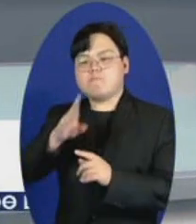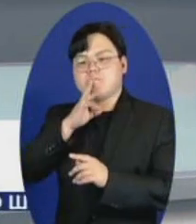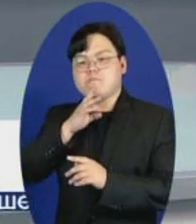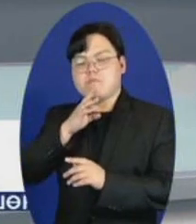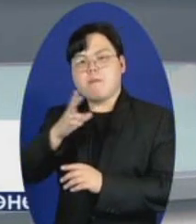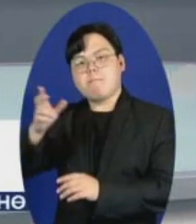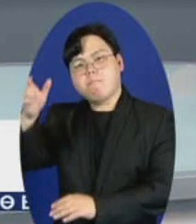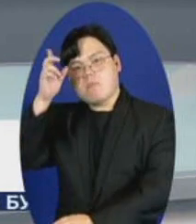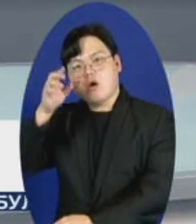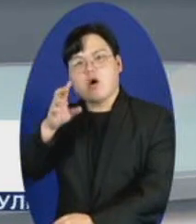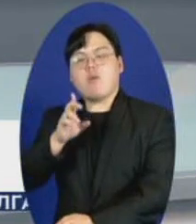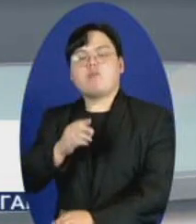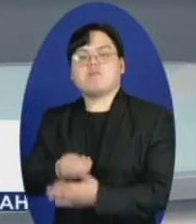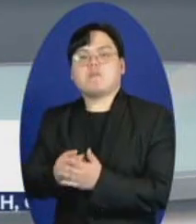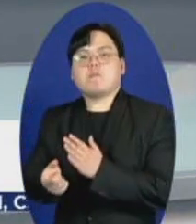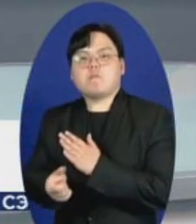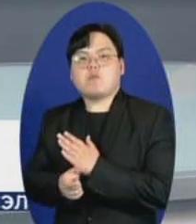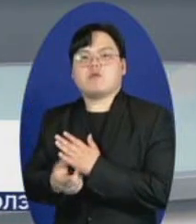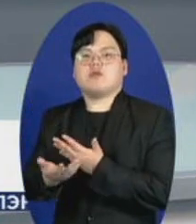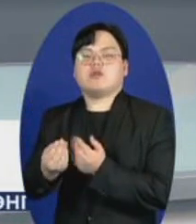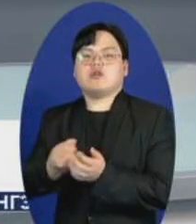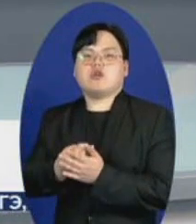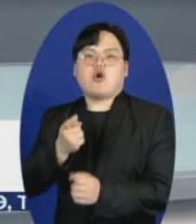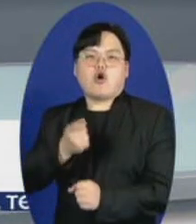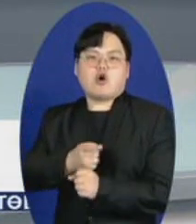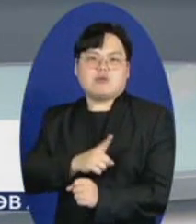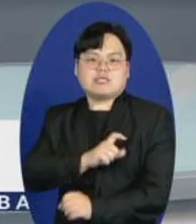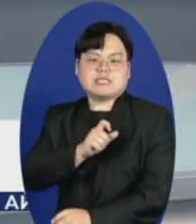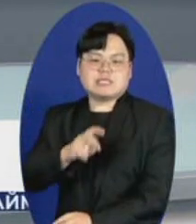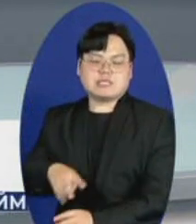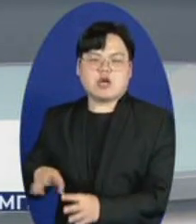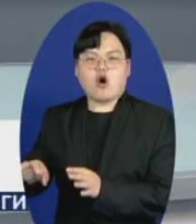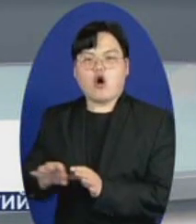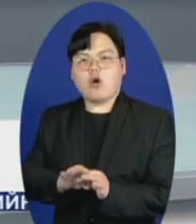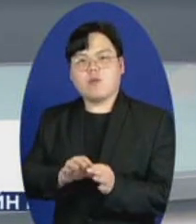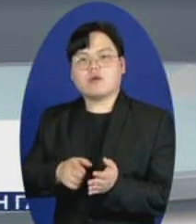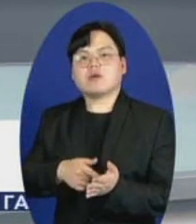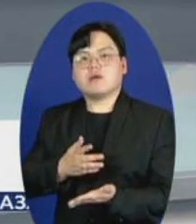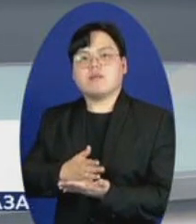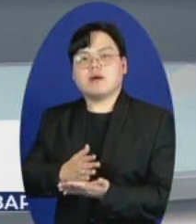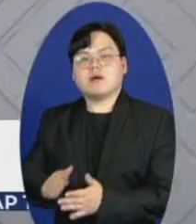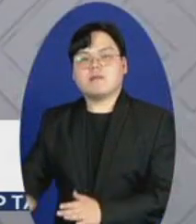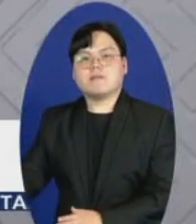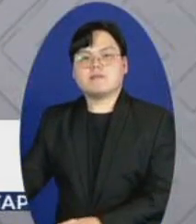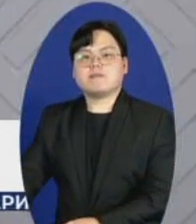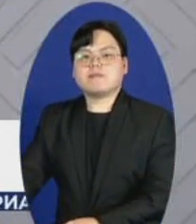өөрчилж мэрэгжлийн боловсруулалтын хэрэгжилтэд болон хөдөлмөрийн зах зээлийн эрэлт хооронд нь уялдуулах юм а.